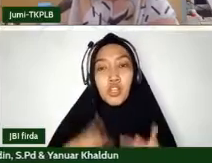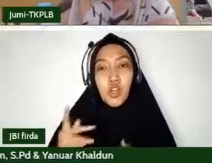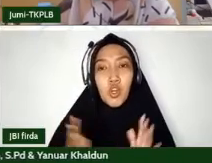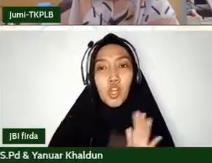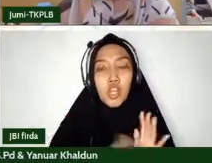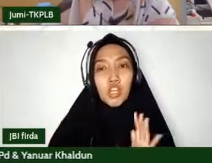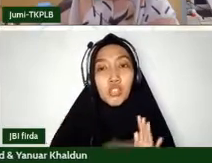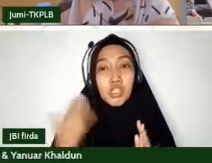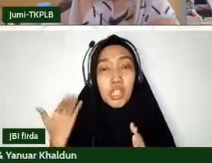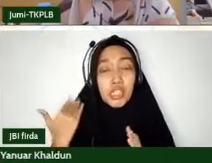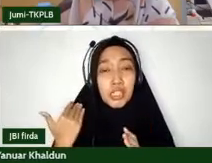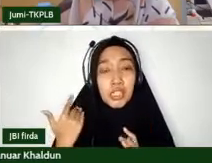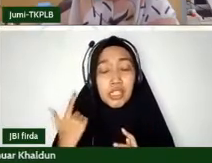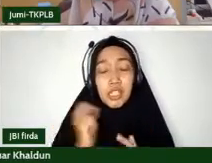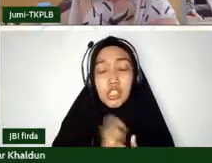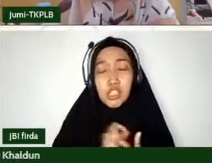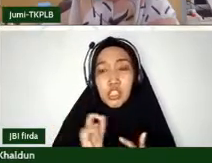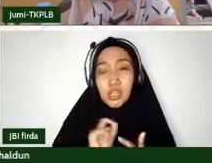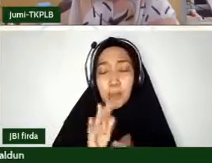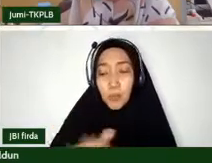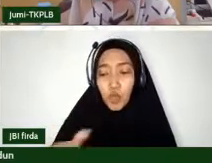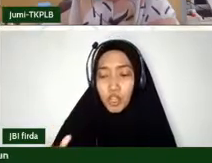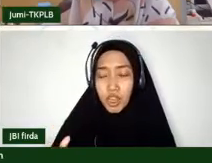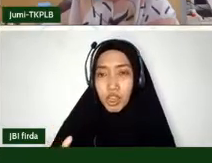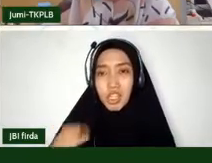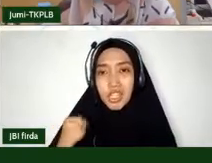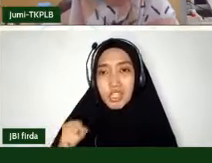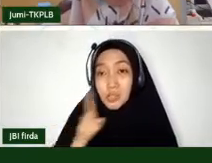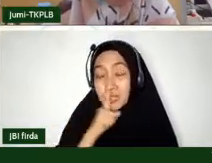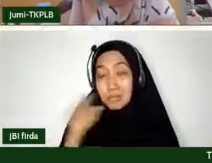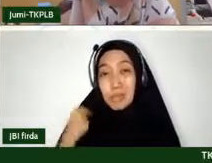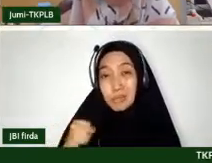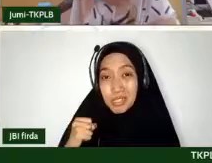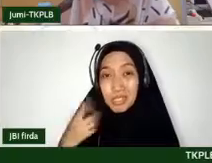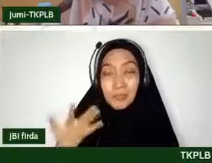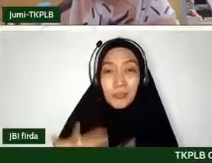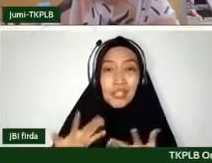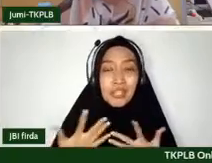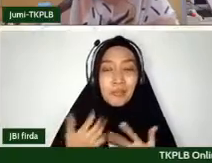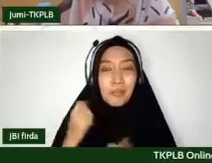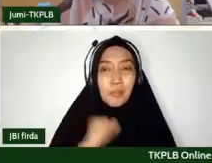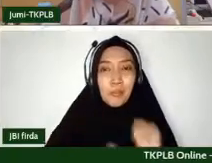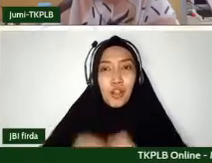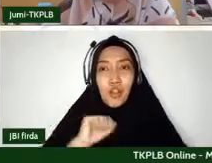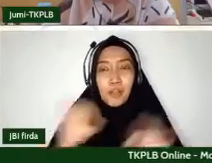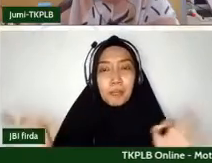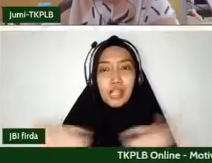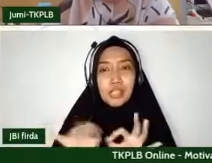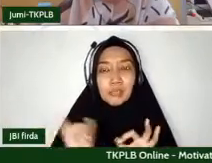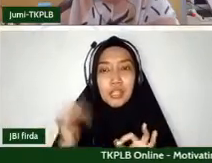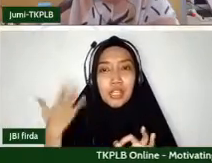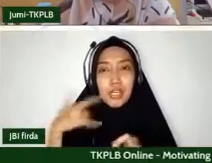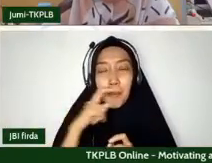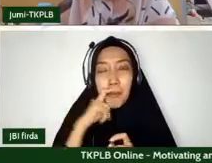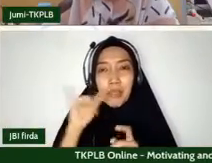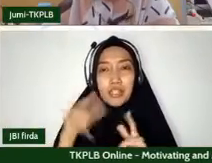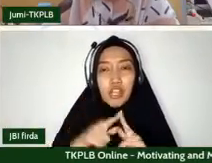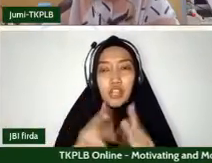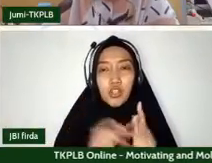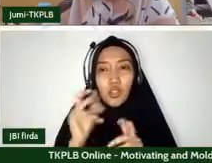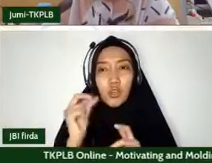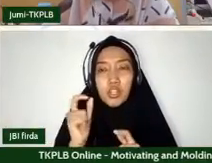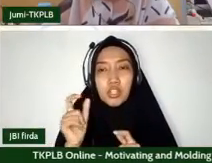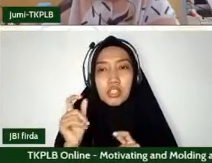tadi ya ada siswa yang tidak bisa diam gitu ya, mungkin kita bisa melakukan pendekatan seperti yang Pak Yanuar katakan tadi, salah satunya bisa